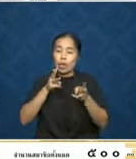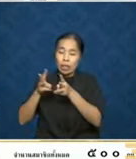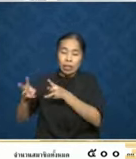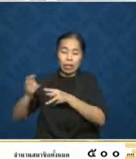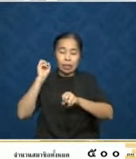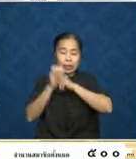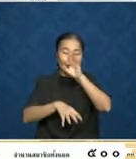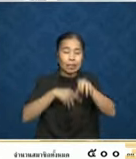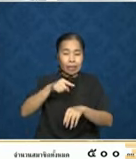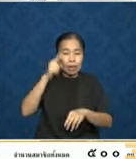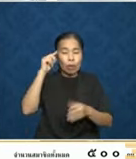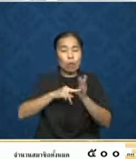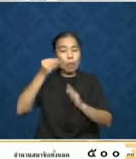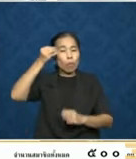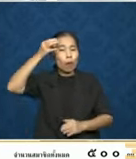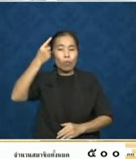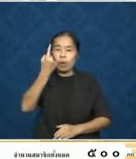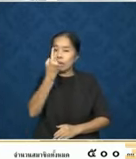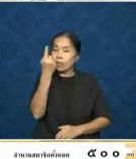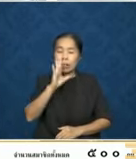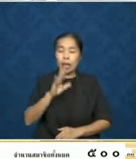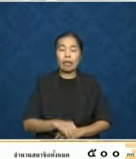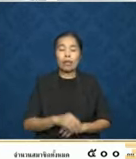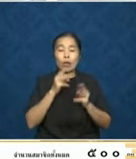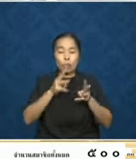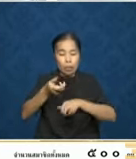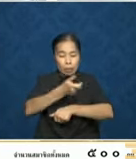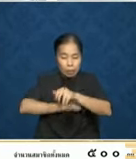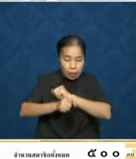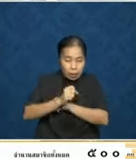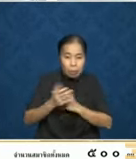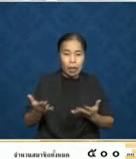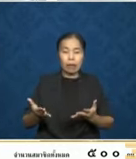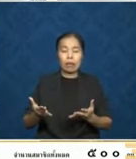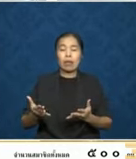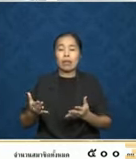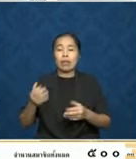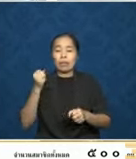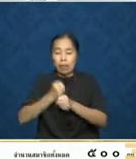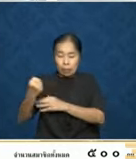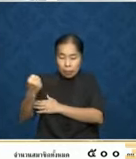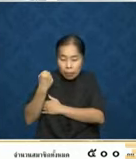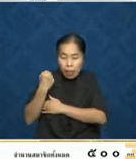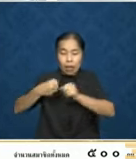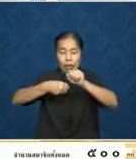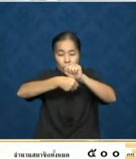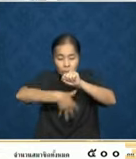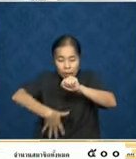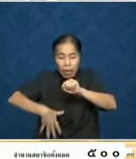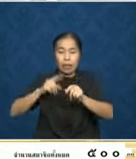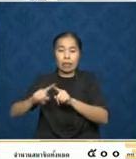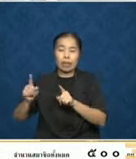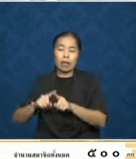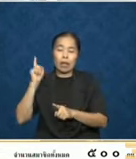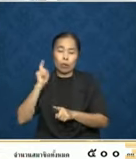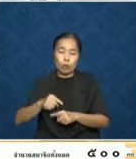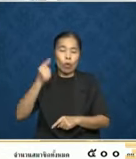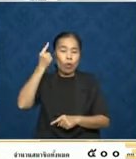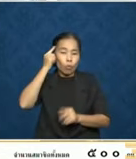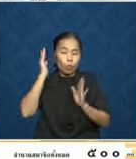ใช่แค่เรื่องความรู้และเทคนิคแต่มันเป็นเรื่องของกลไกโครงสร้างอำนาจที่จะต้องให้เครื่องมือกับคน